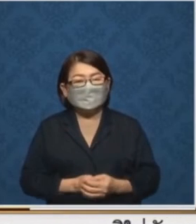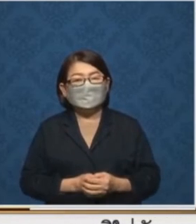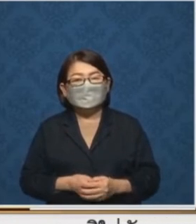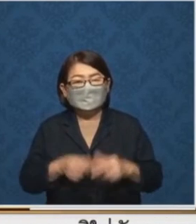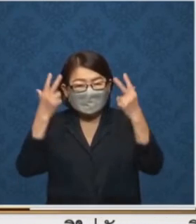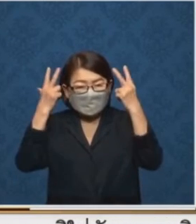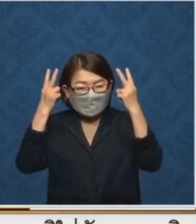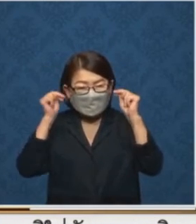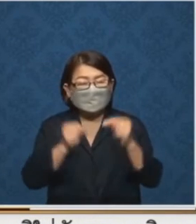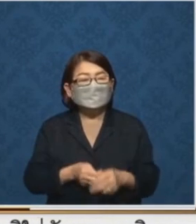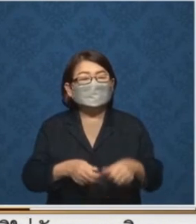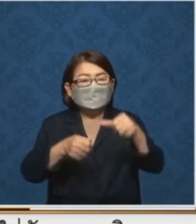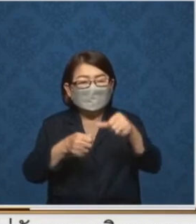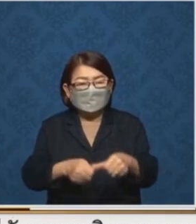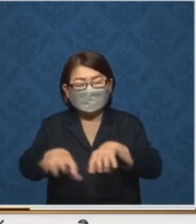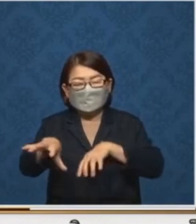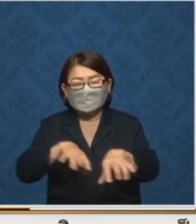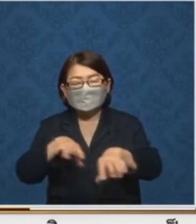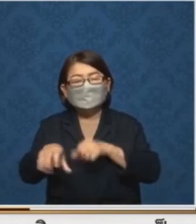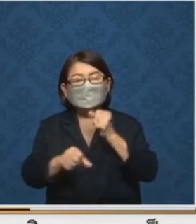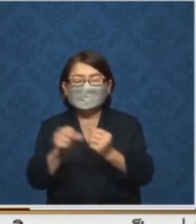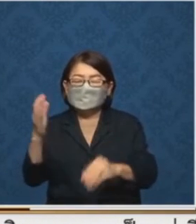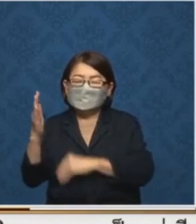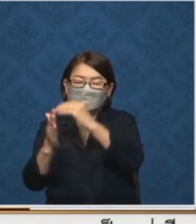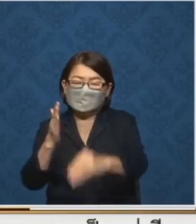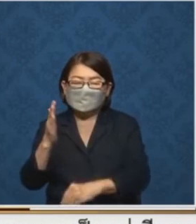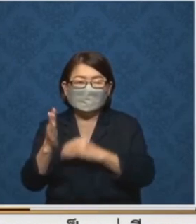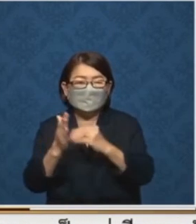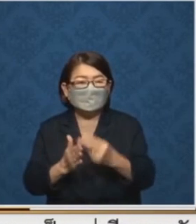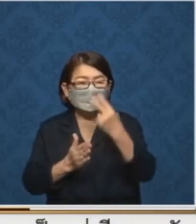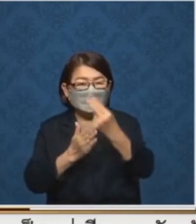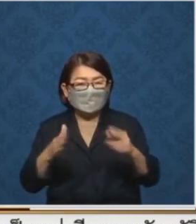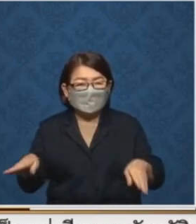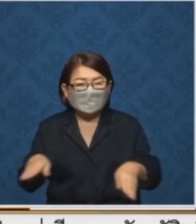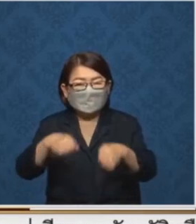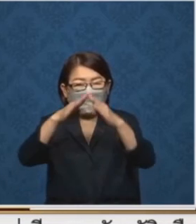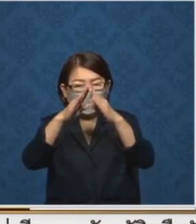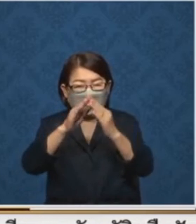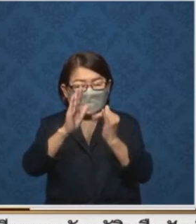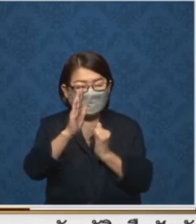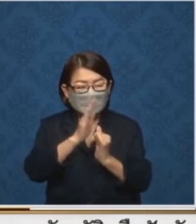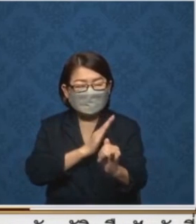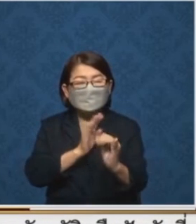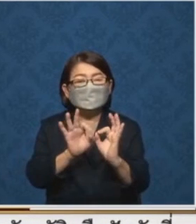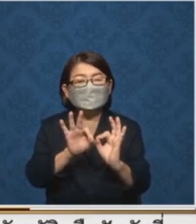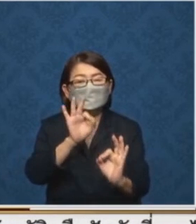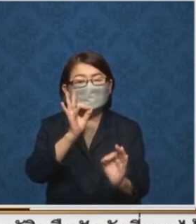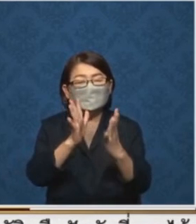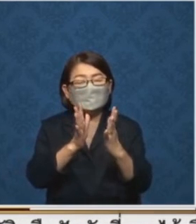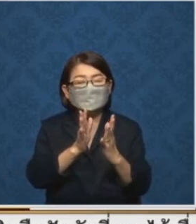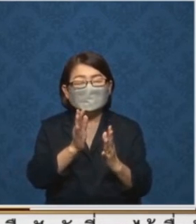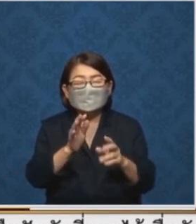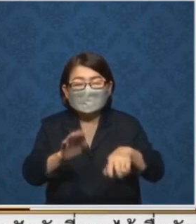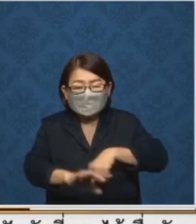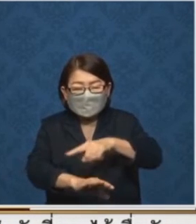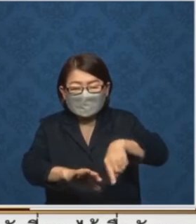ครถทักซี่นะครัผมดูเขาสัมพาศเี่ ผมยน้ำตาซึมเลย เขาบอกว่าเช่ารถมา 1 วน ข้าเช่า